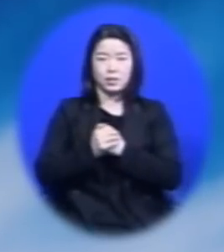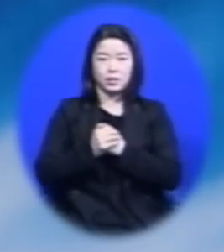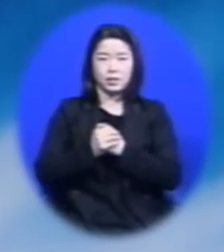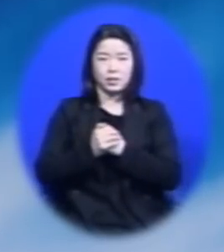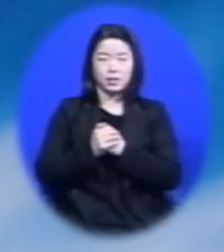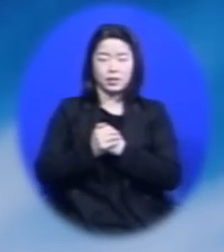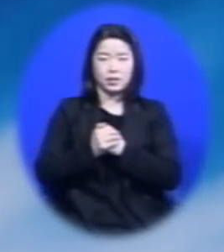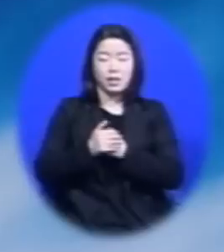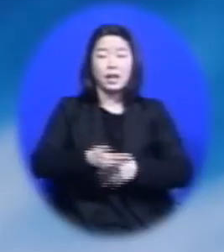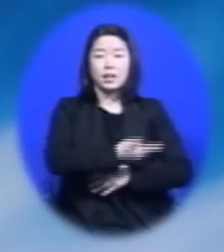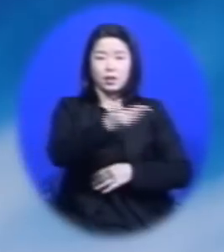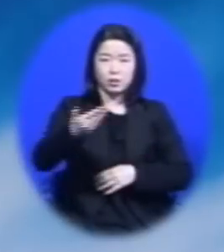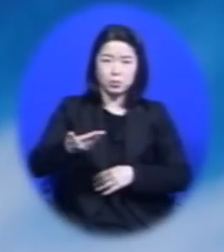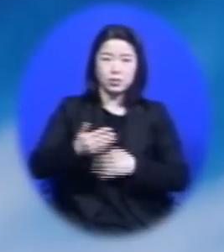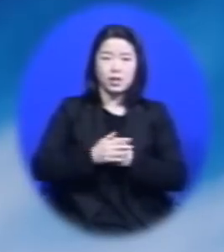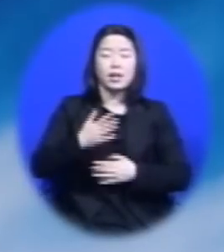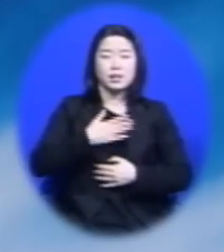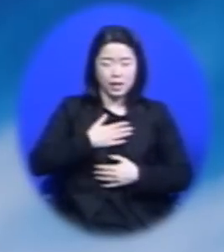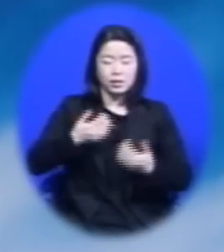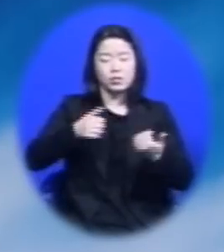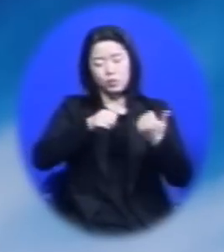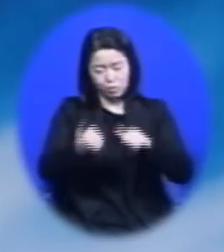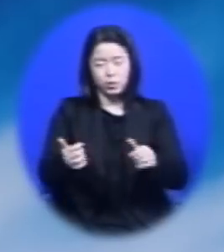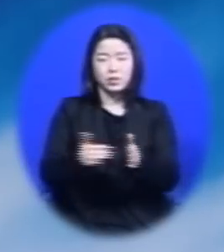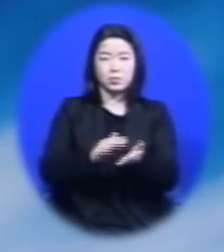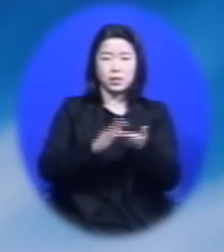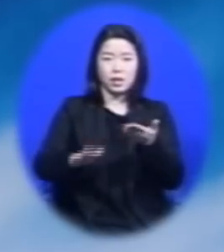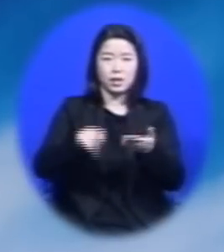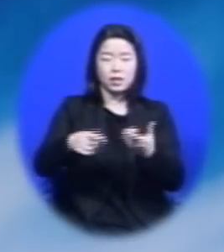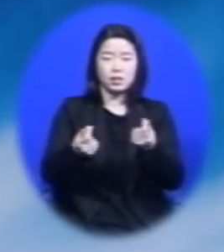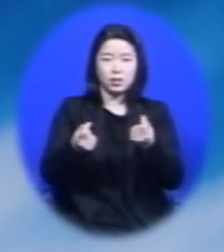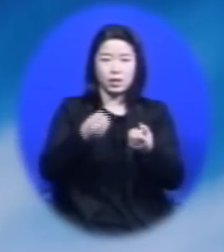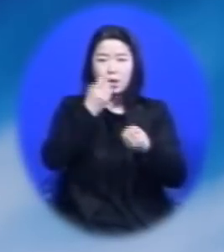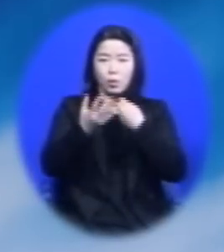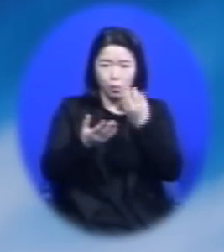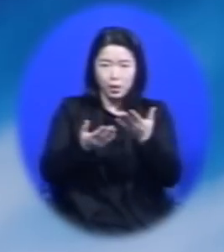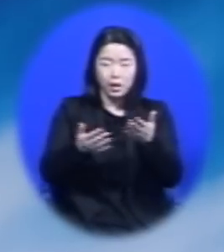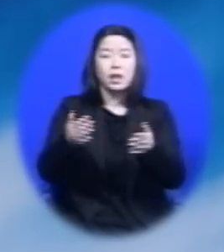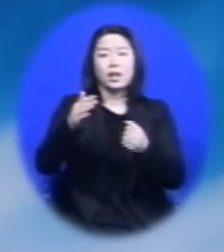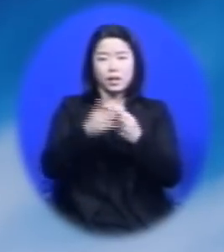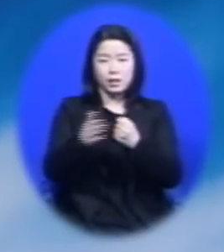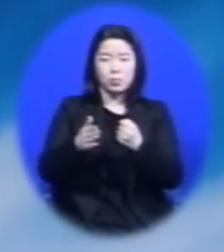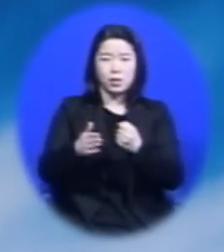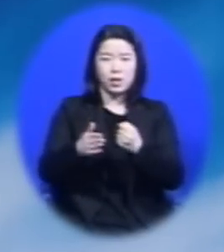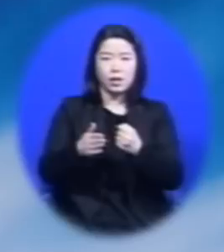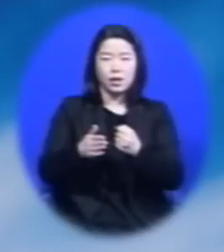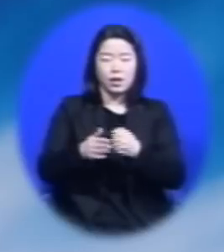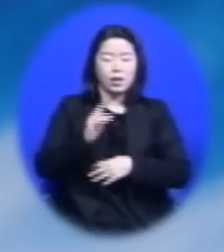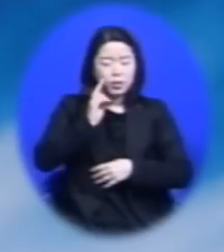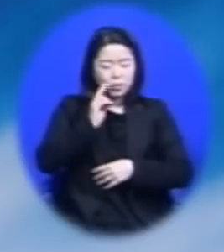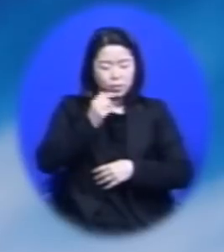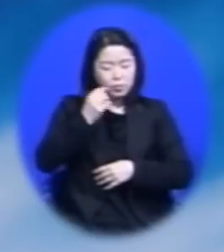있으십니까 여러분 나는 죽었습니다 이렇게 고백을 했기 때문에 겨우